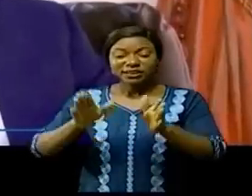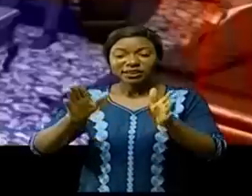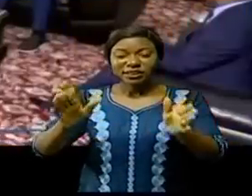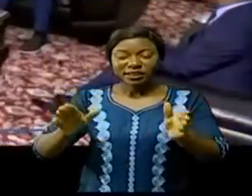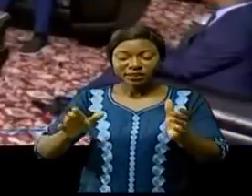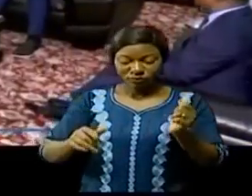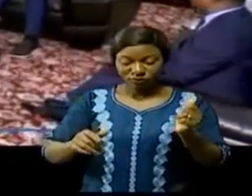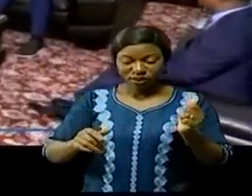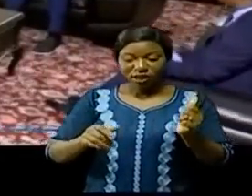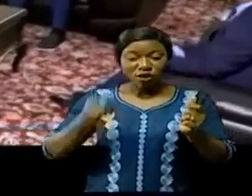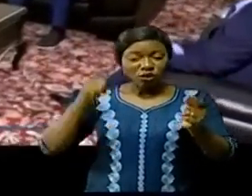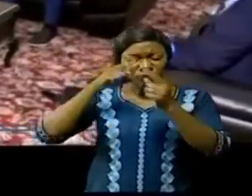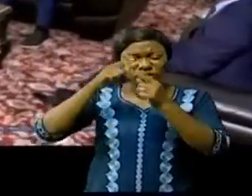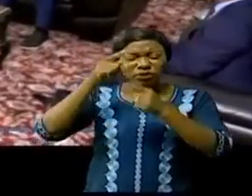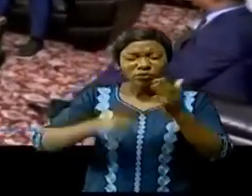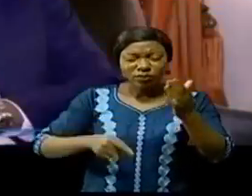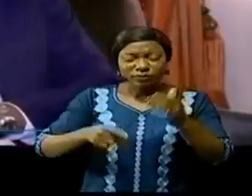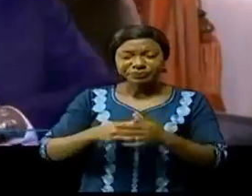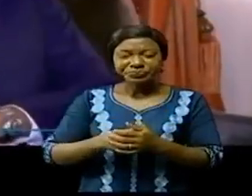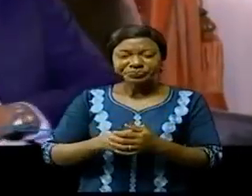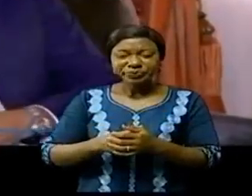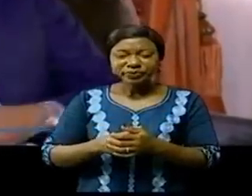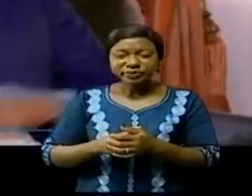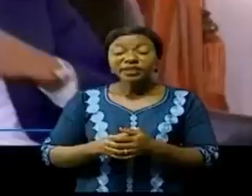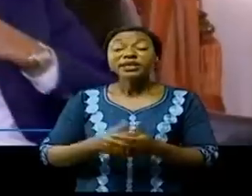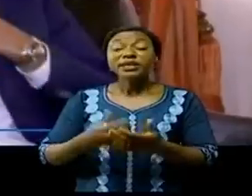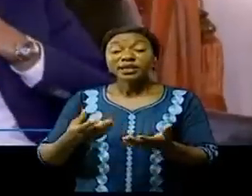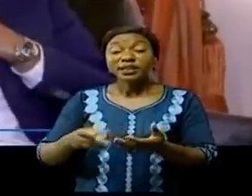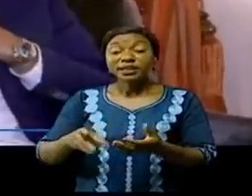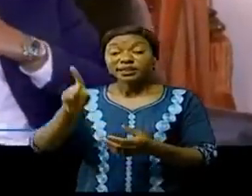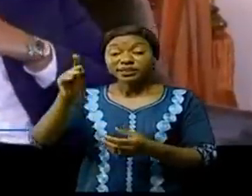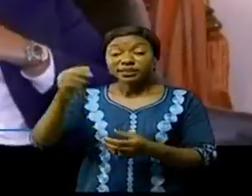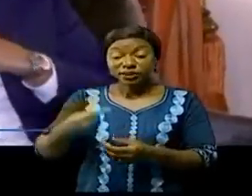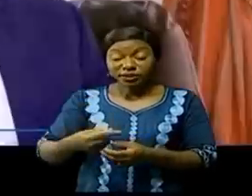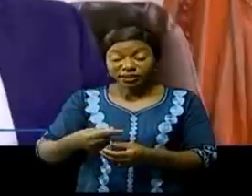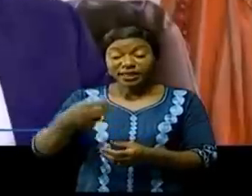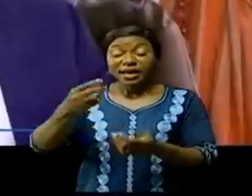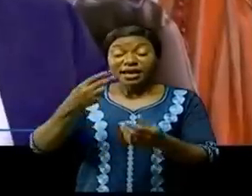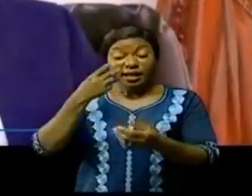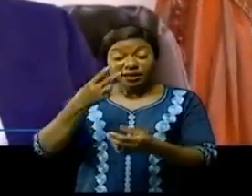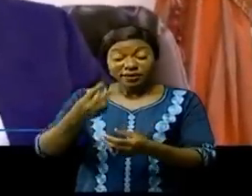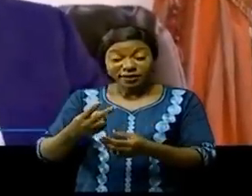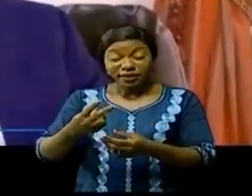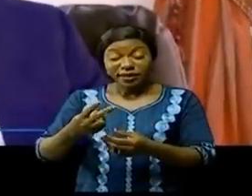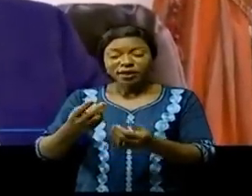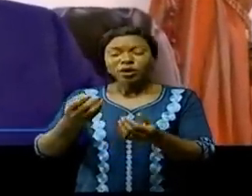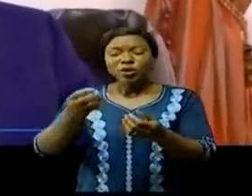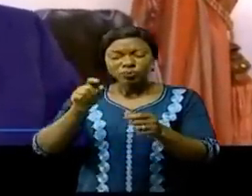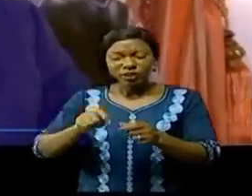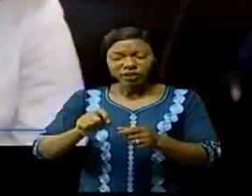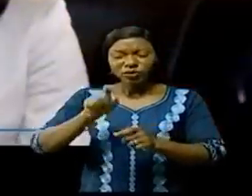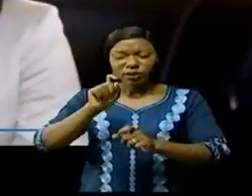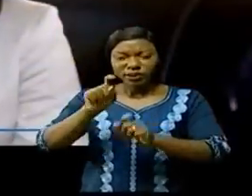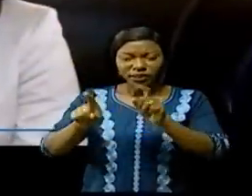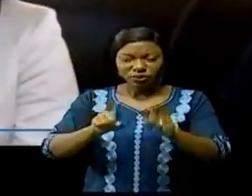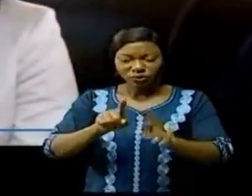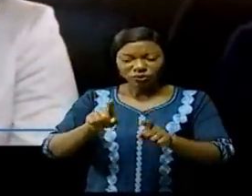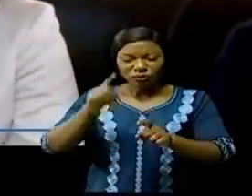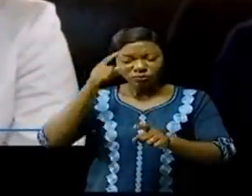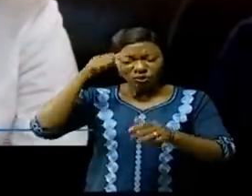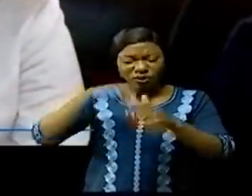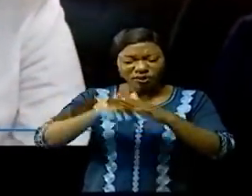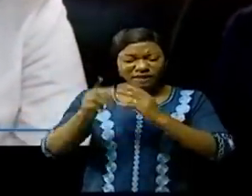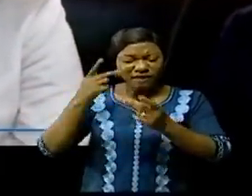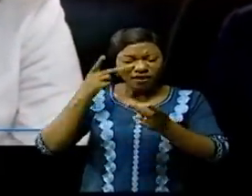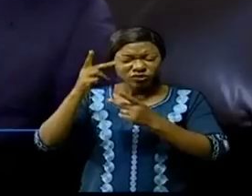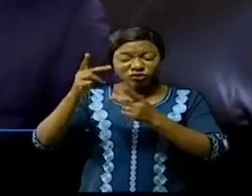Americani. L'objet de cette visite, le DG Americani a fait savoir qu'il était question de s'imprégner de la vision